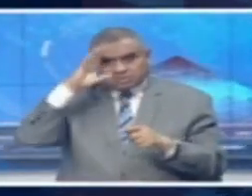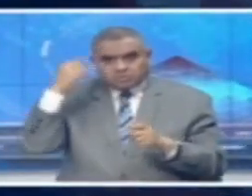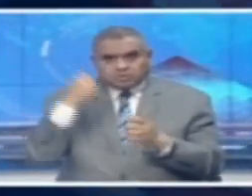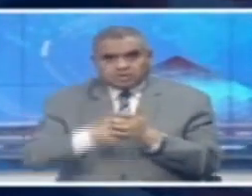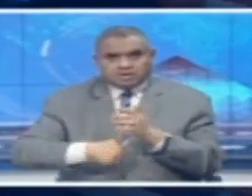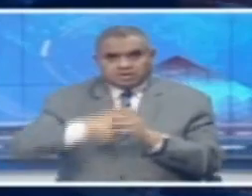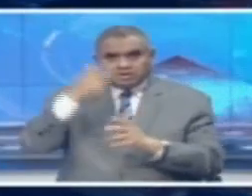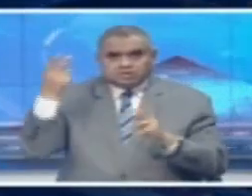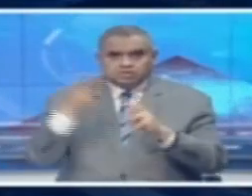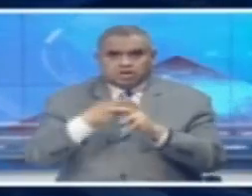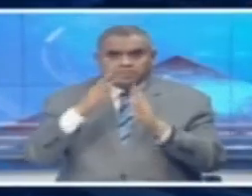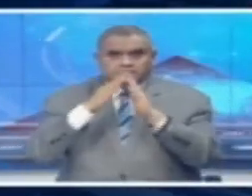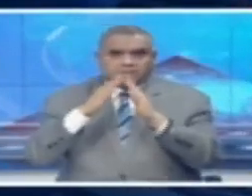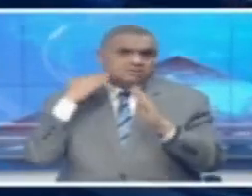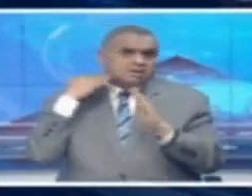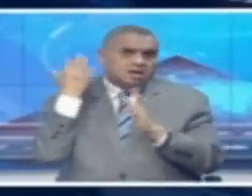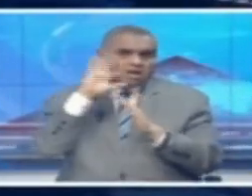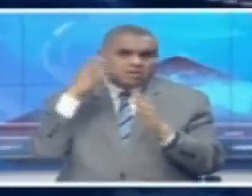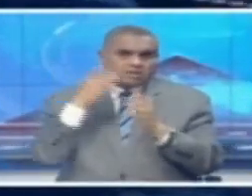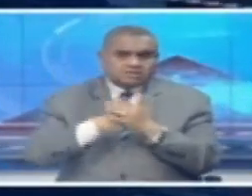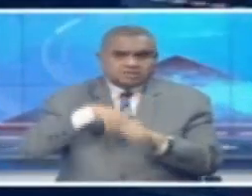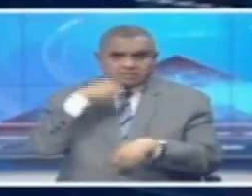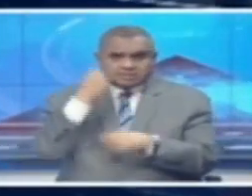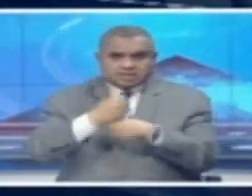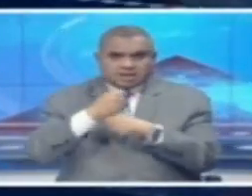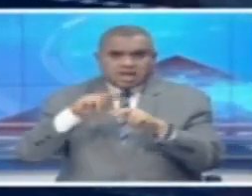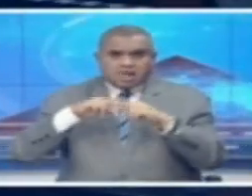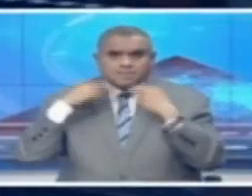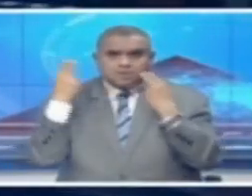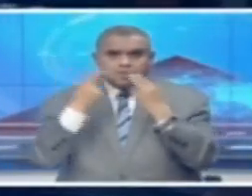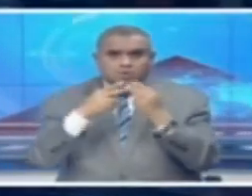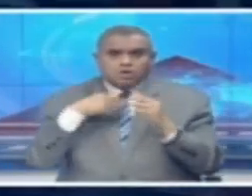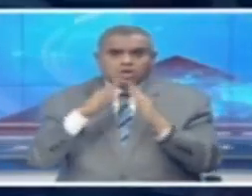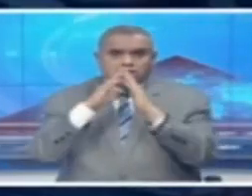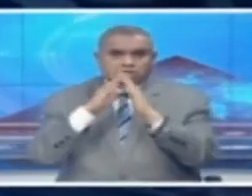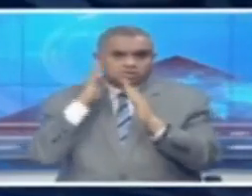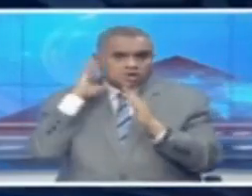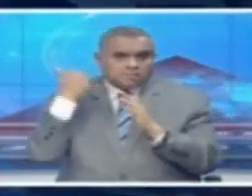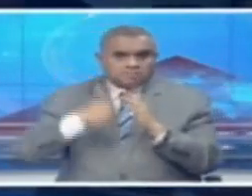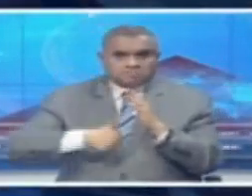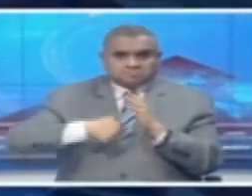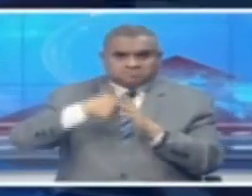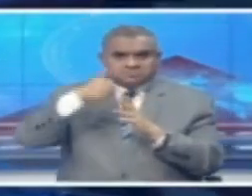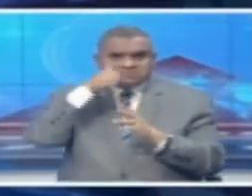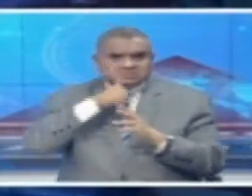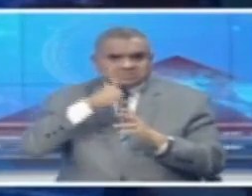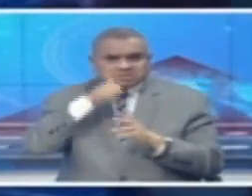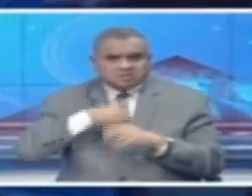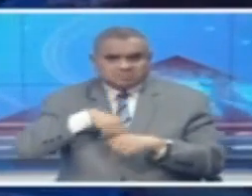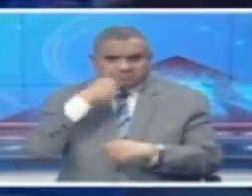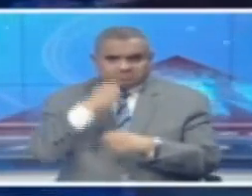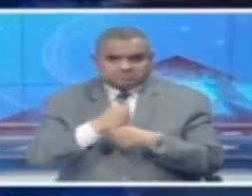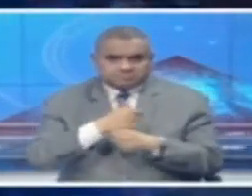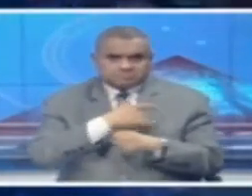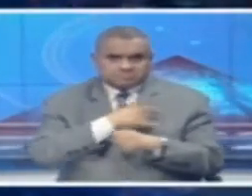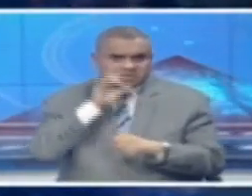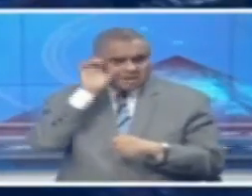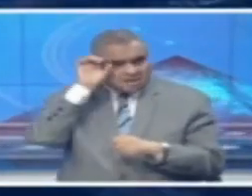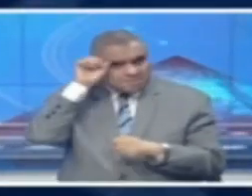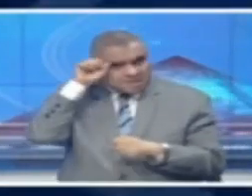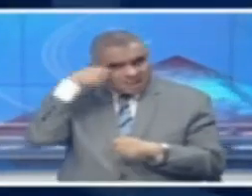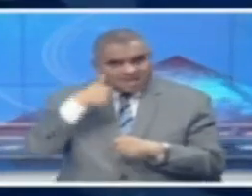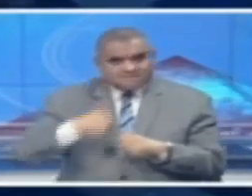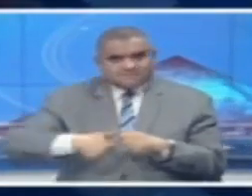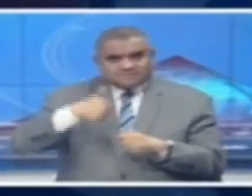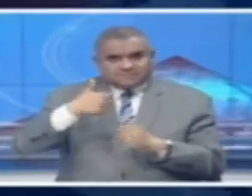تقدير وإجلال لشعب مصر العظيم الذي أثبت للعالم كله أنه الشعب الأكثر صبرا والأصدق عزما